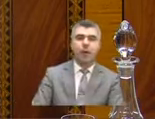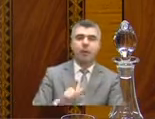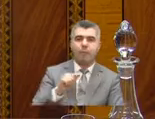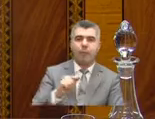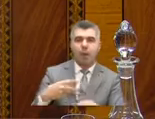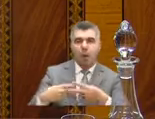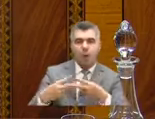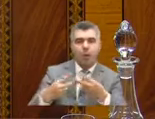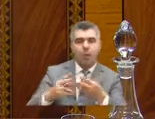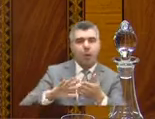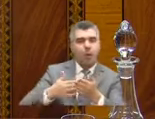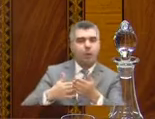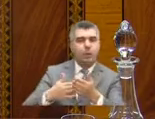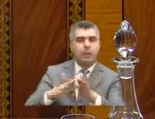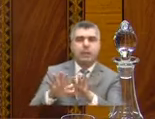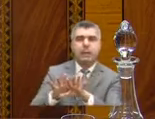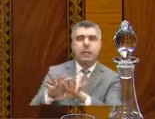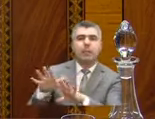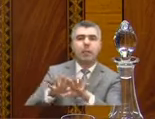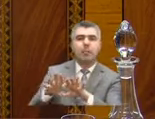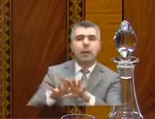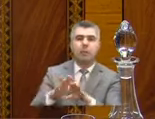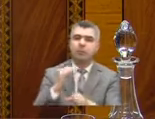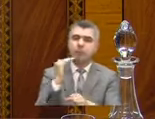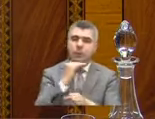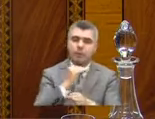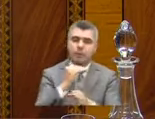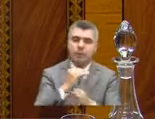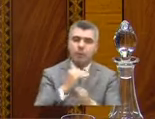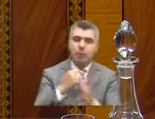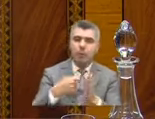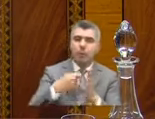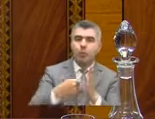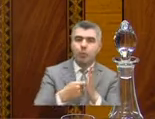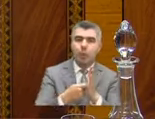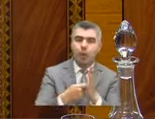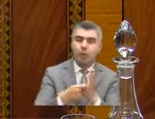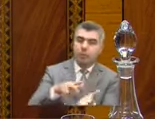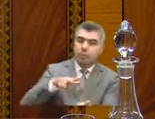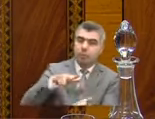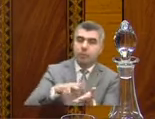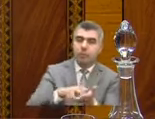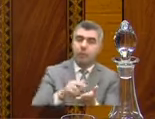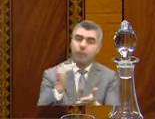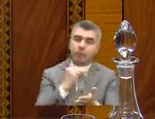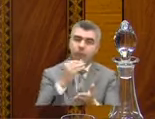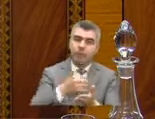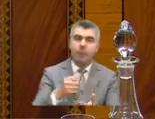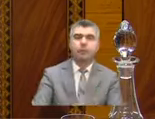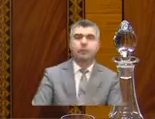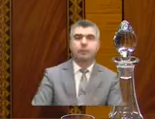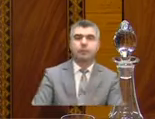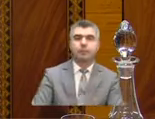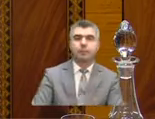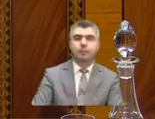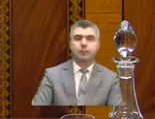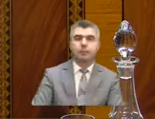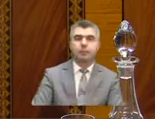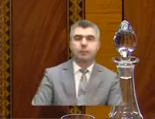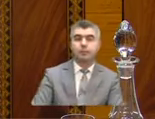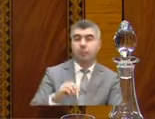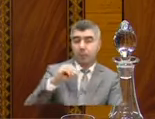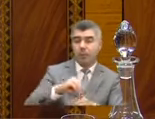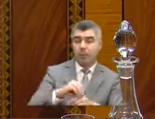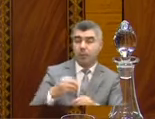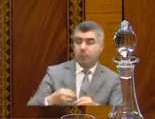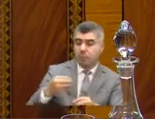التدابير المتعلقة بالتسريع بعملية المصادقة على المشاريع الاستثمارية وتنزيلها. وكذا تلك التي تدخل في